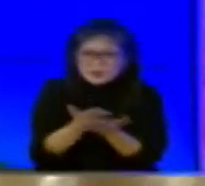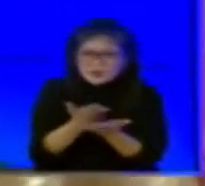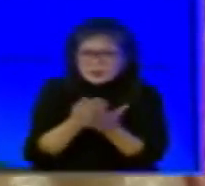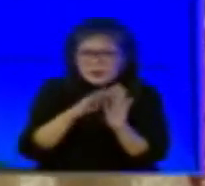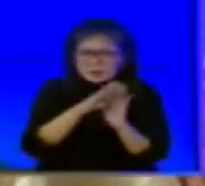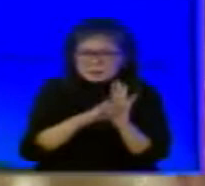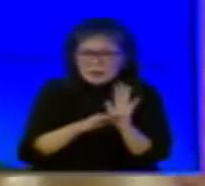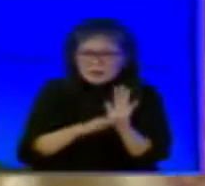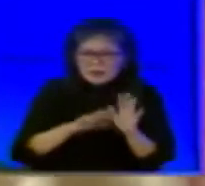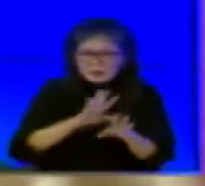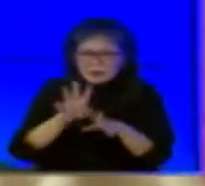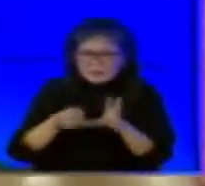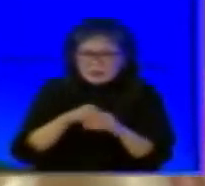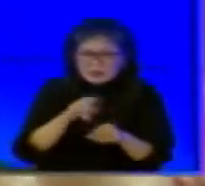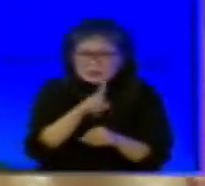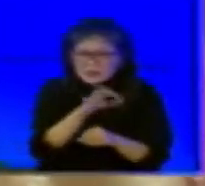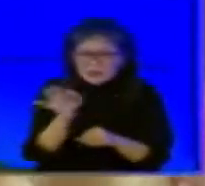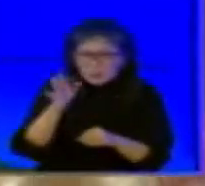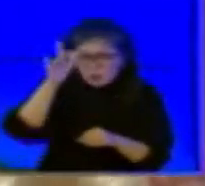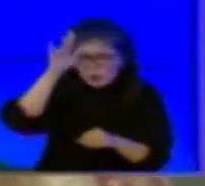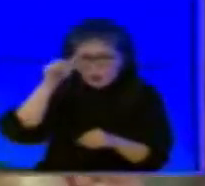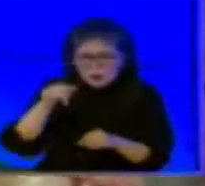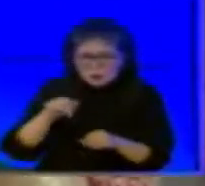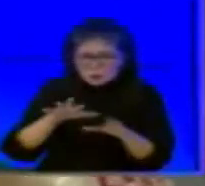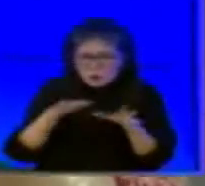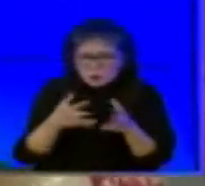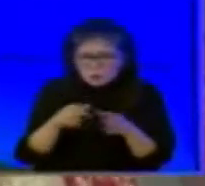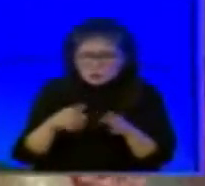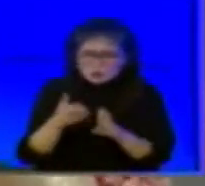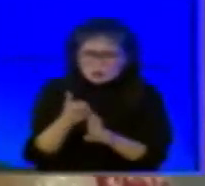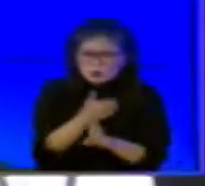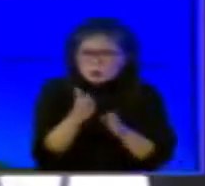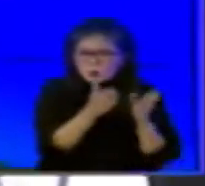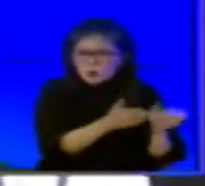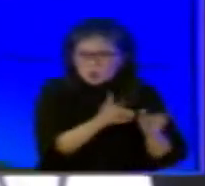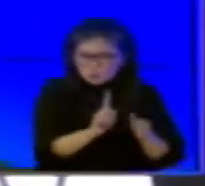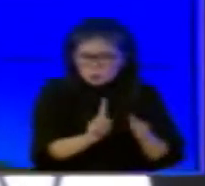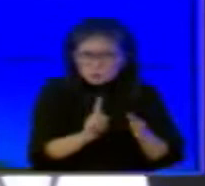ini ditunda. Oleh karena itu, kami tahu bahwa situasi sekarang memang